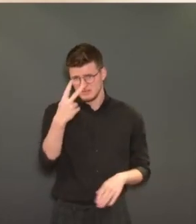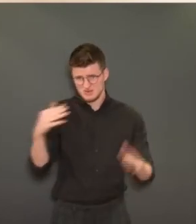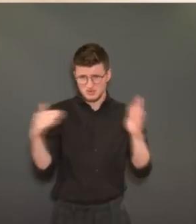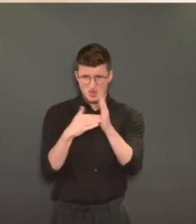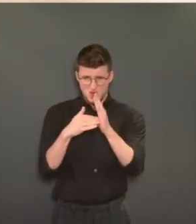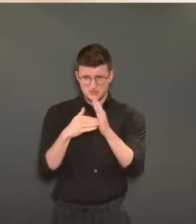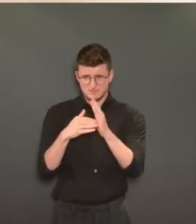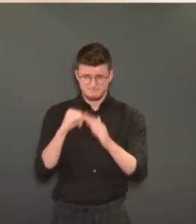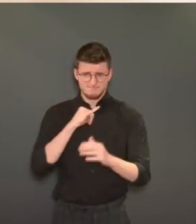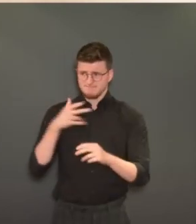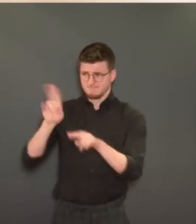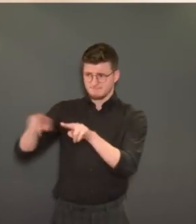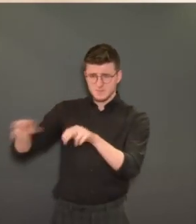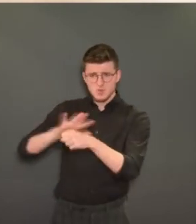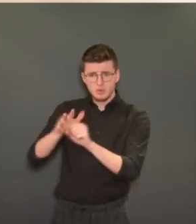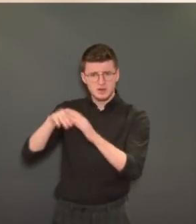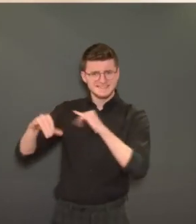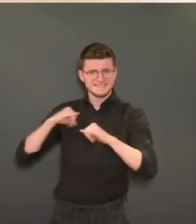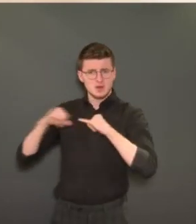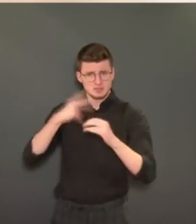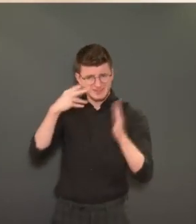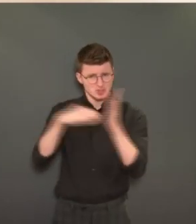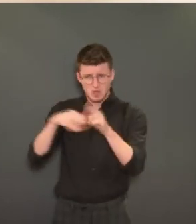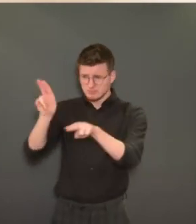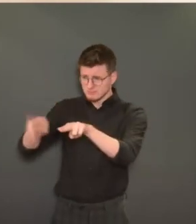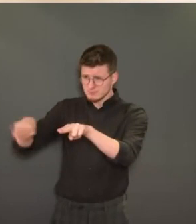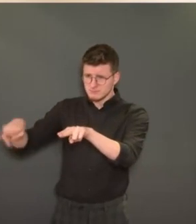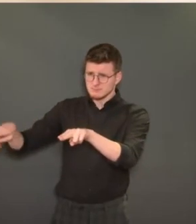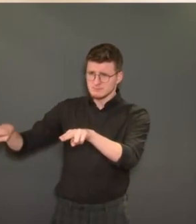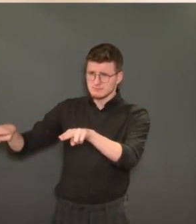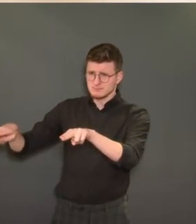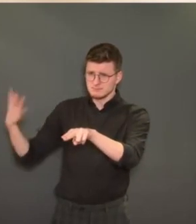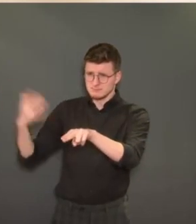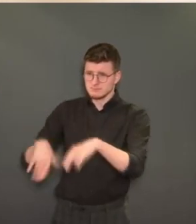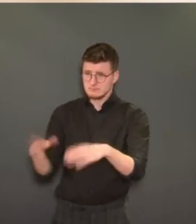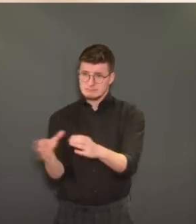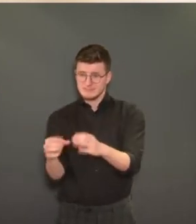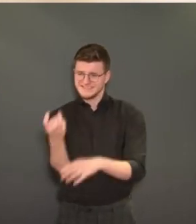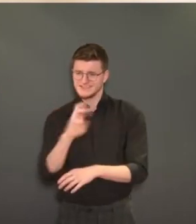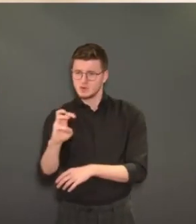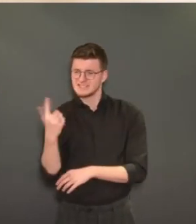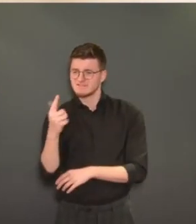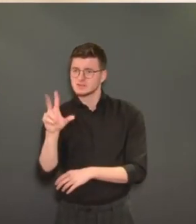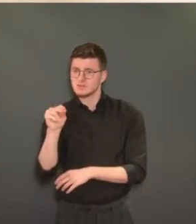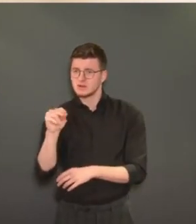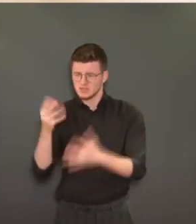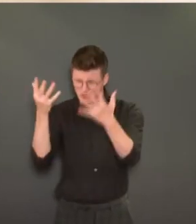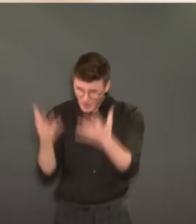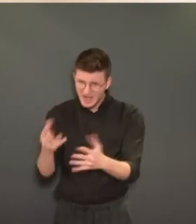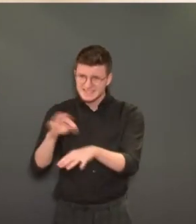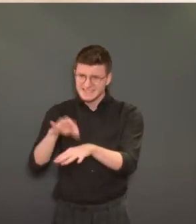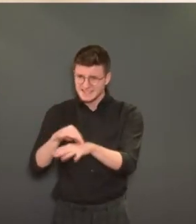près de 2000 personnes sont hospitalisées en raison du Covid. Aujourd'hui, 327